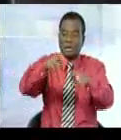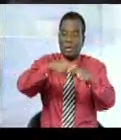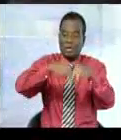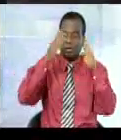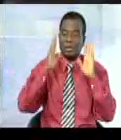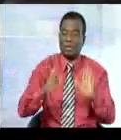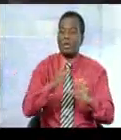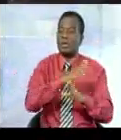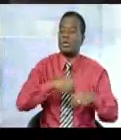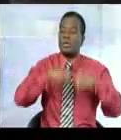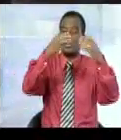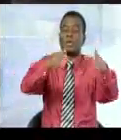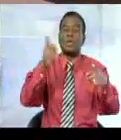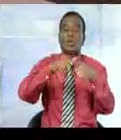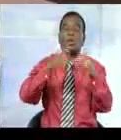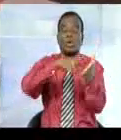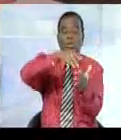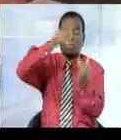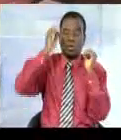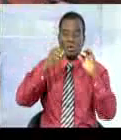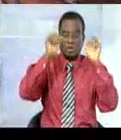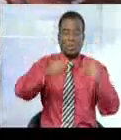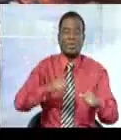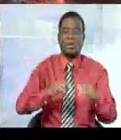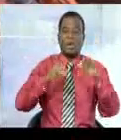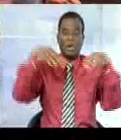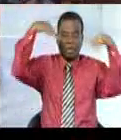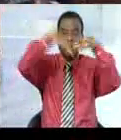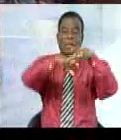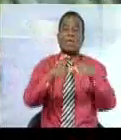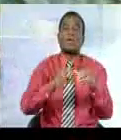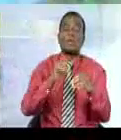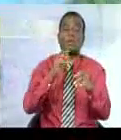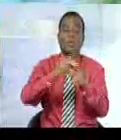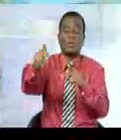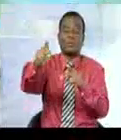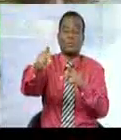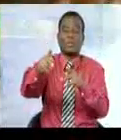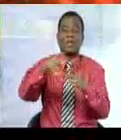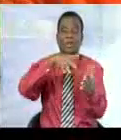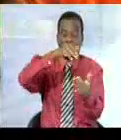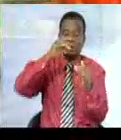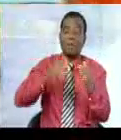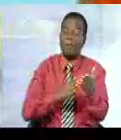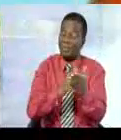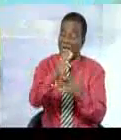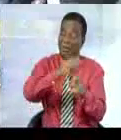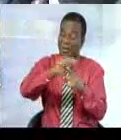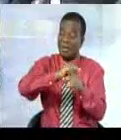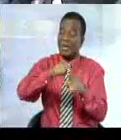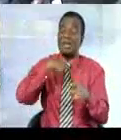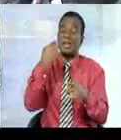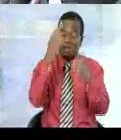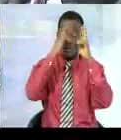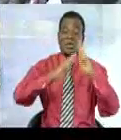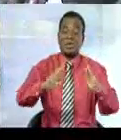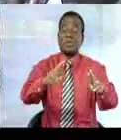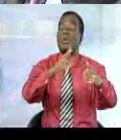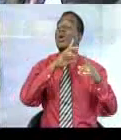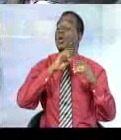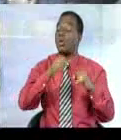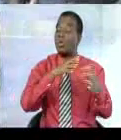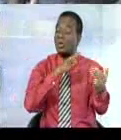l'INPHB des opportunités d'intégration professionnelle. Des étudiants mieux formés qui répondent aux attentes des entreprises, aux